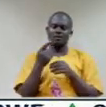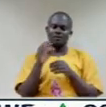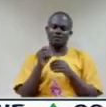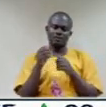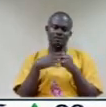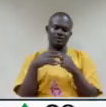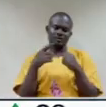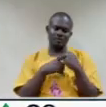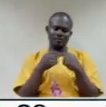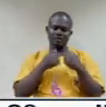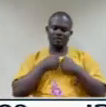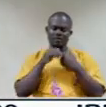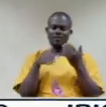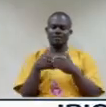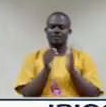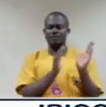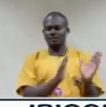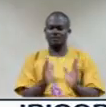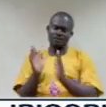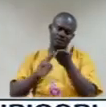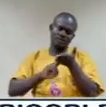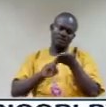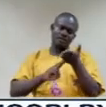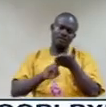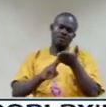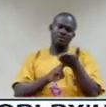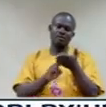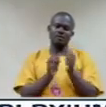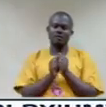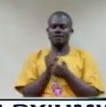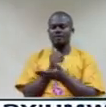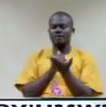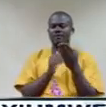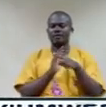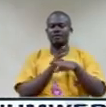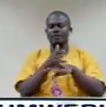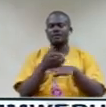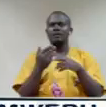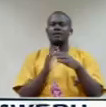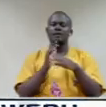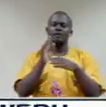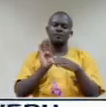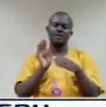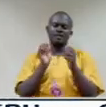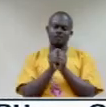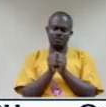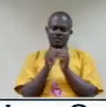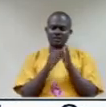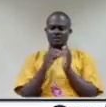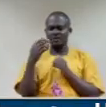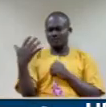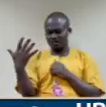1,496.6 yarateganyijwe gukoreshwa akaba yararenzeho agera kuri miliyari